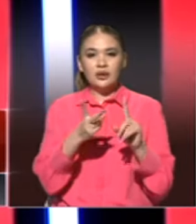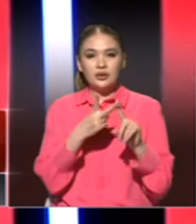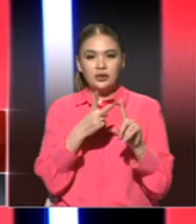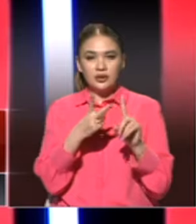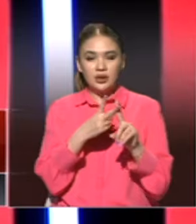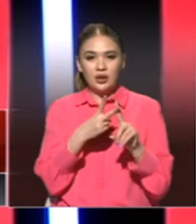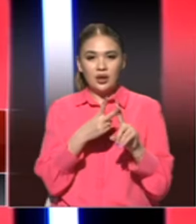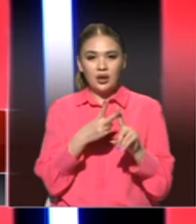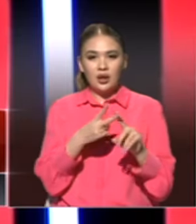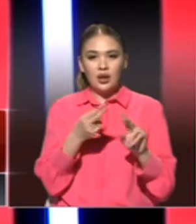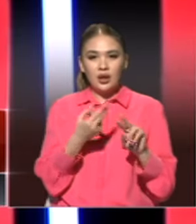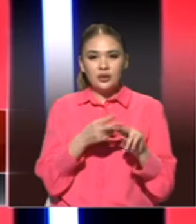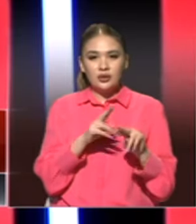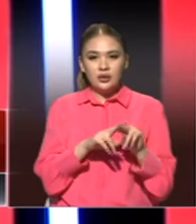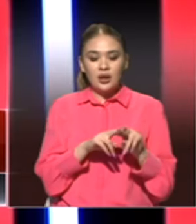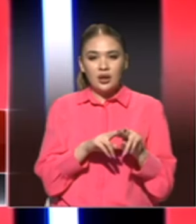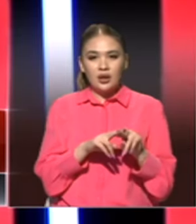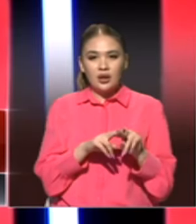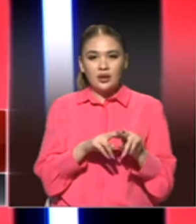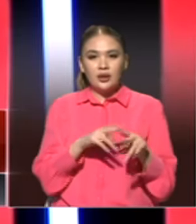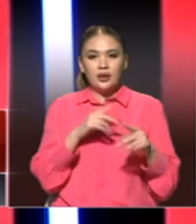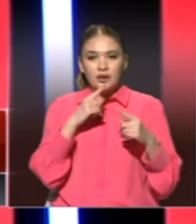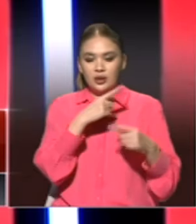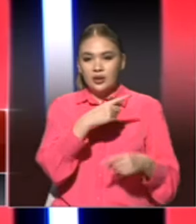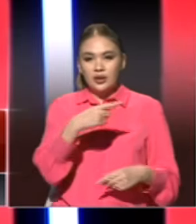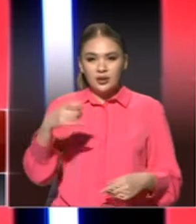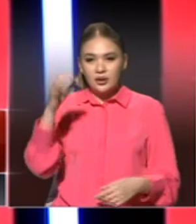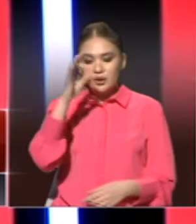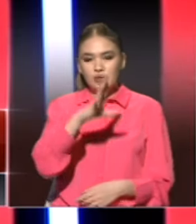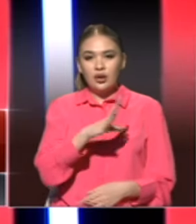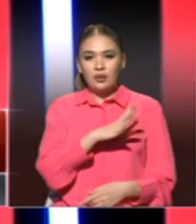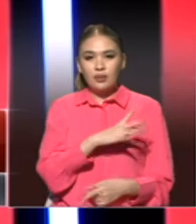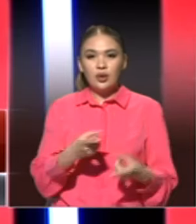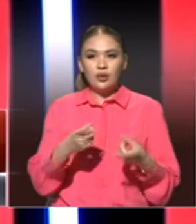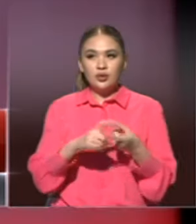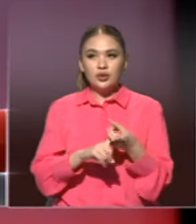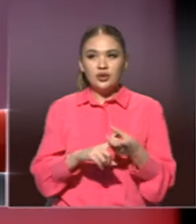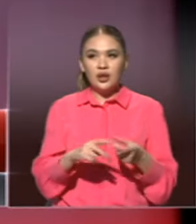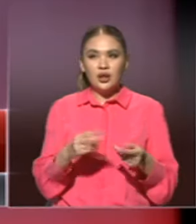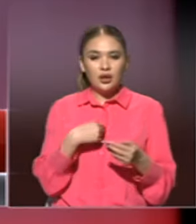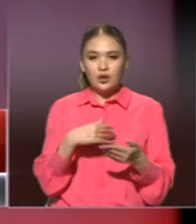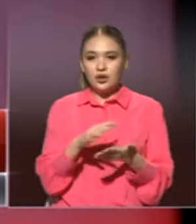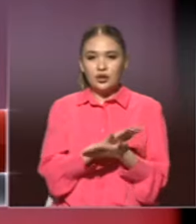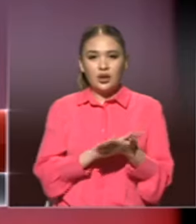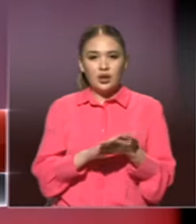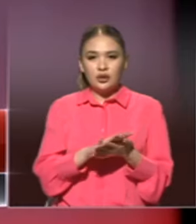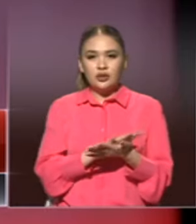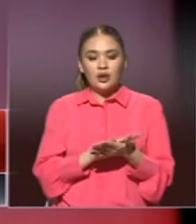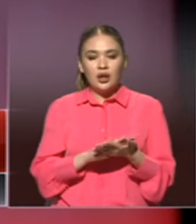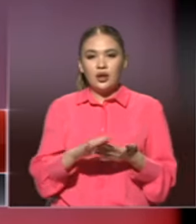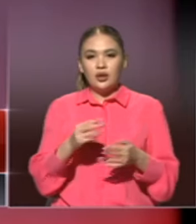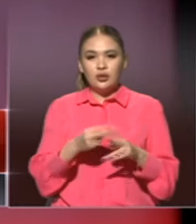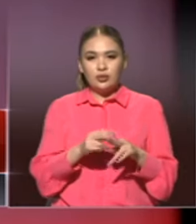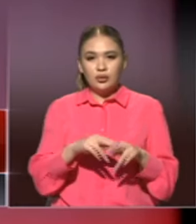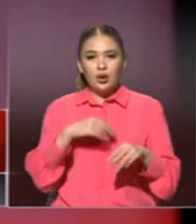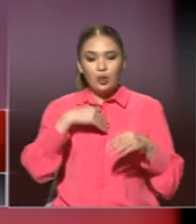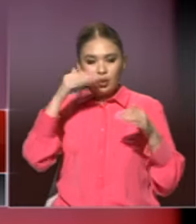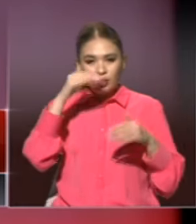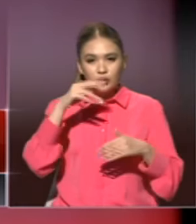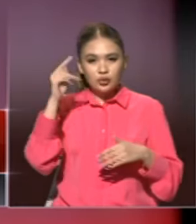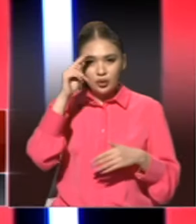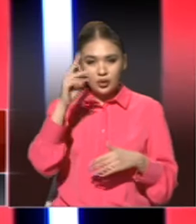осы біздің тілдесіп тұрғанымыз сондай сияқты. Ол өзіме мысалға жаңағы ешқандай өкінбеймін. Бірінші мамандығым үшін, өйткені колледжде оқып алдым деген